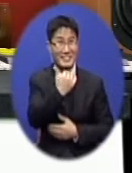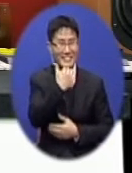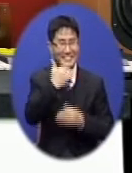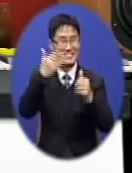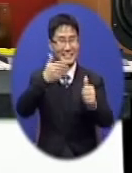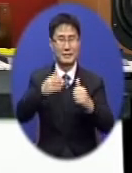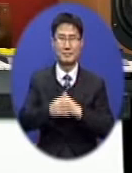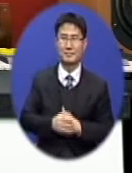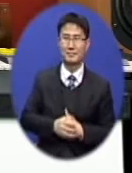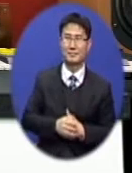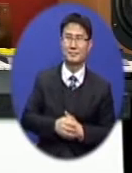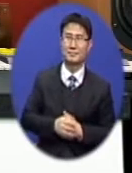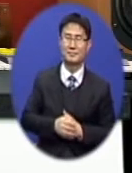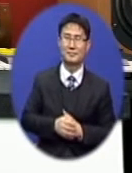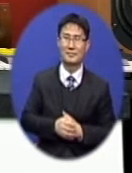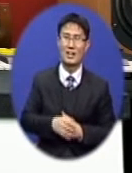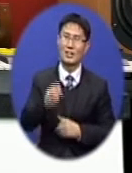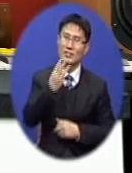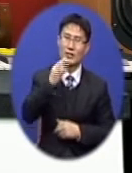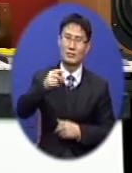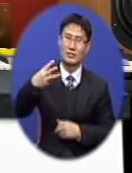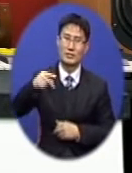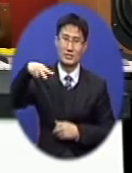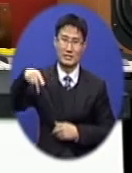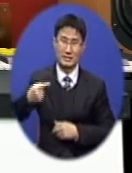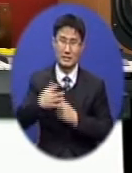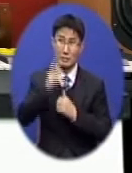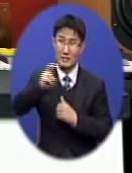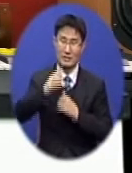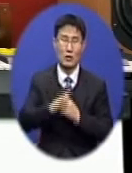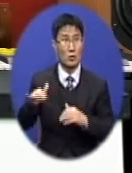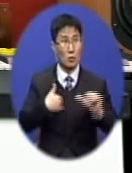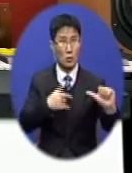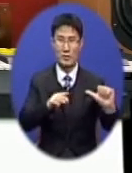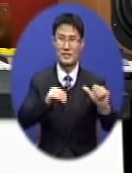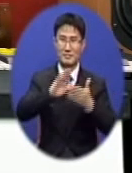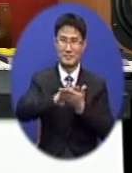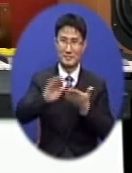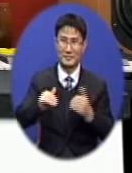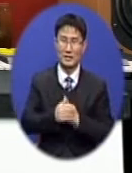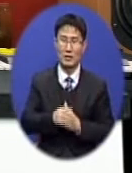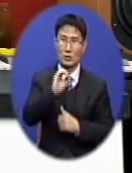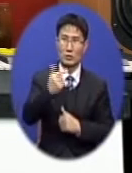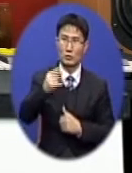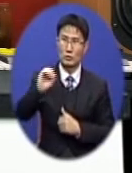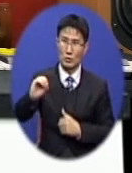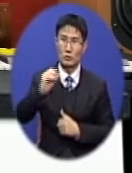기다려 주시기 바랍니다. 네. 자, 서울 브루스를 부르실 텐데요. 5번입니다. 5번.